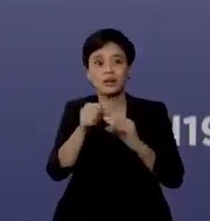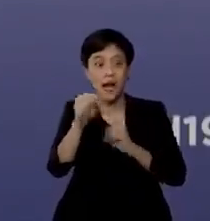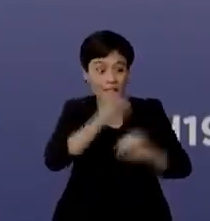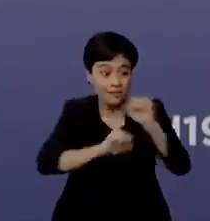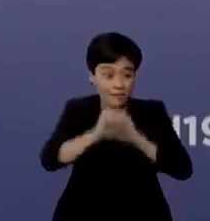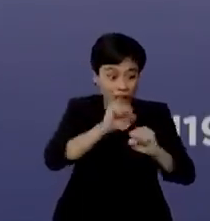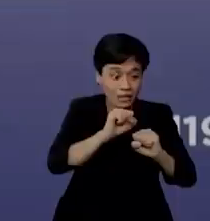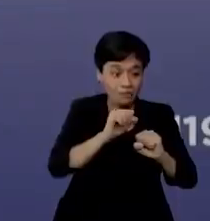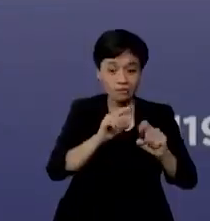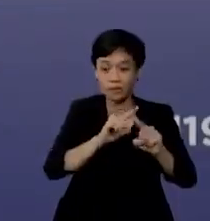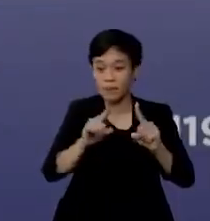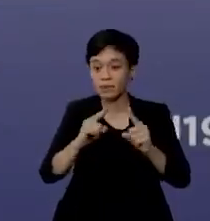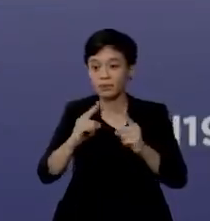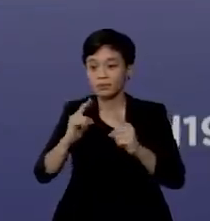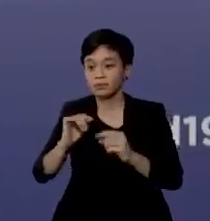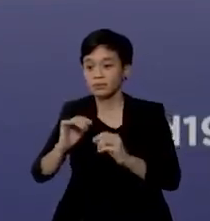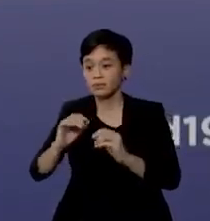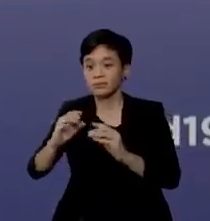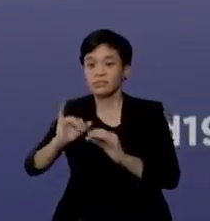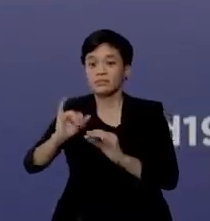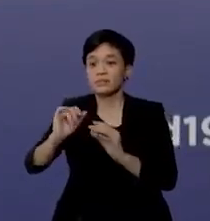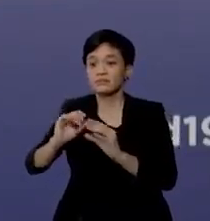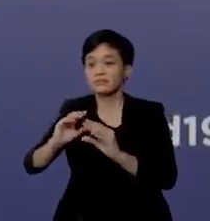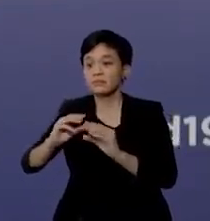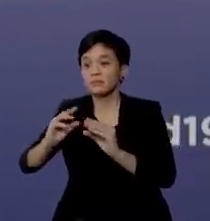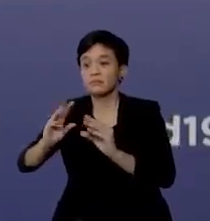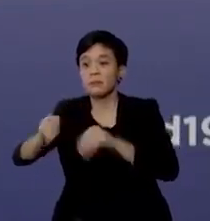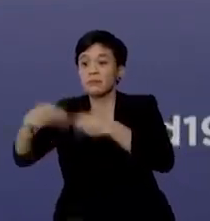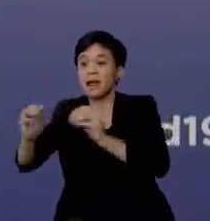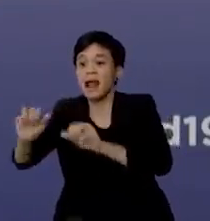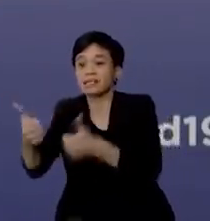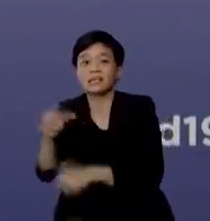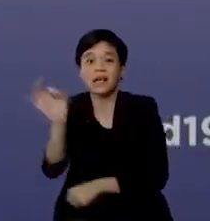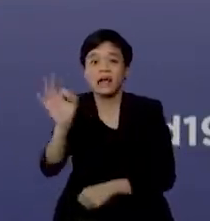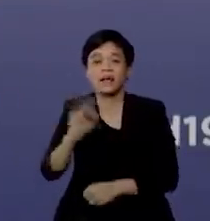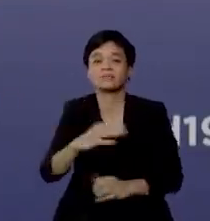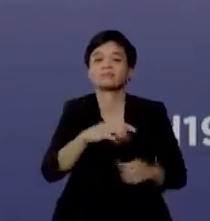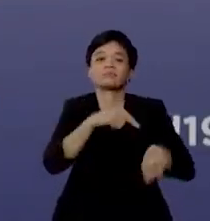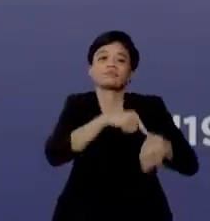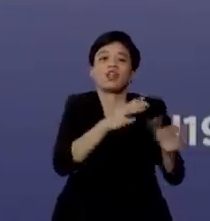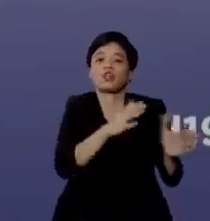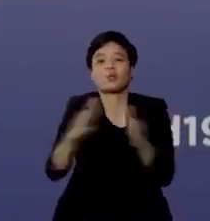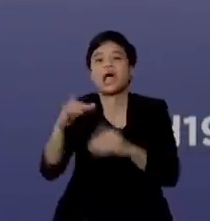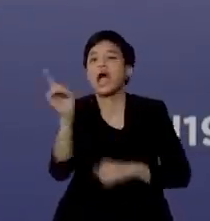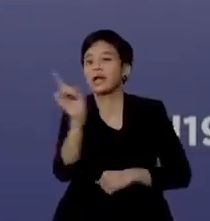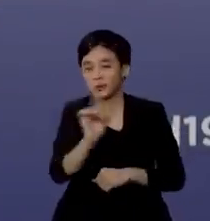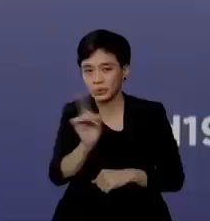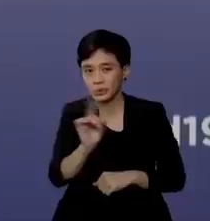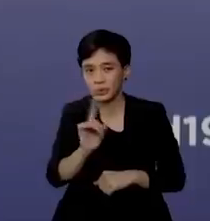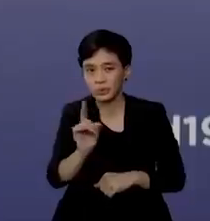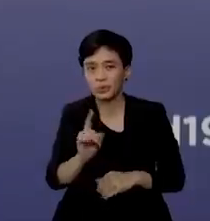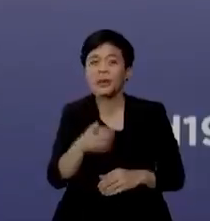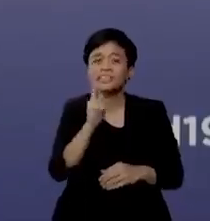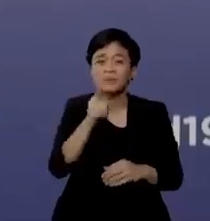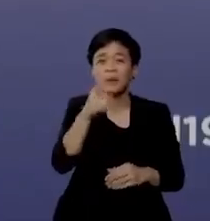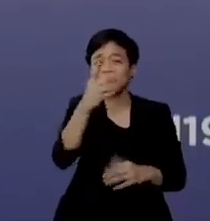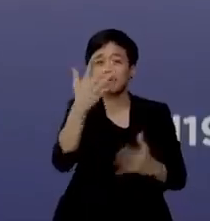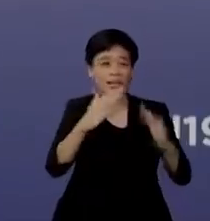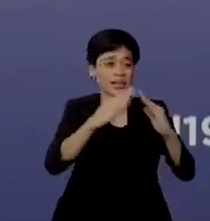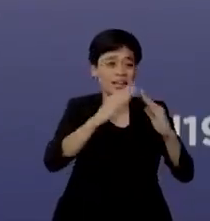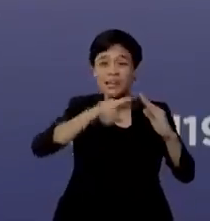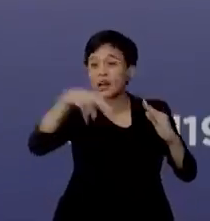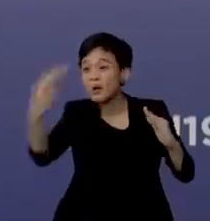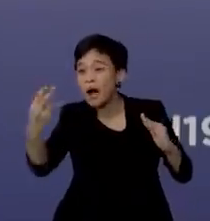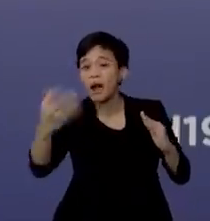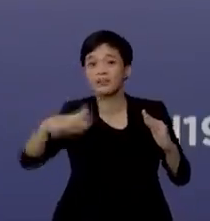produktivitas kita sebaiknya ditunda karena kita tidak pernah tahu bahwa di lingkungan diluar rumah